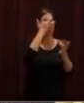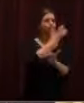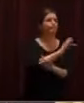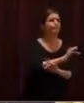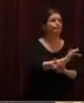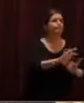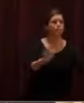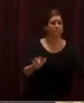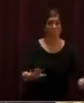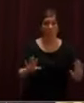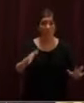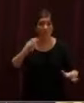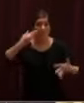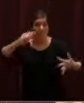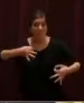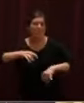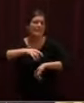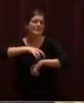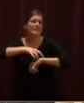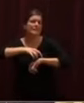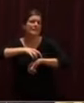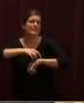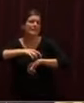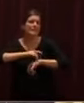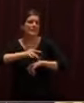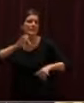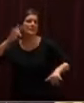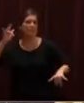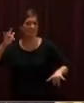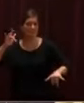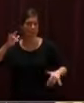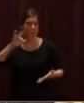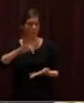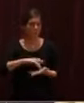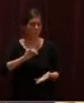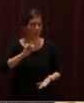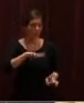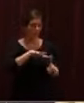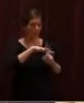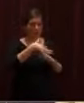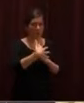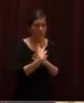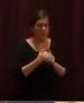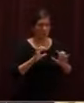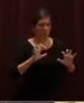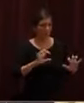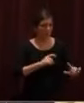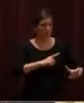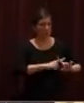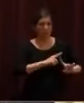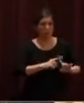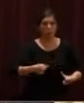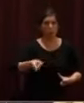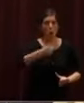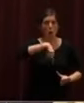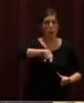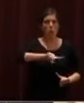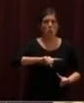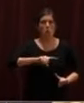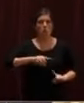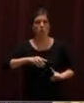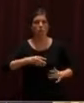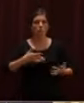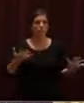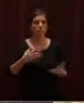escàndol sexual si posa en perill ses seves cadires? On és l'escut social i sa pancarta de color lila per